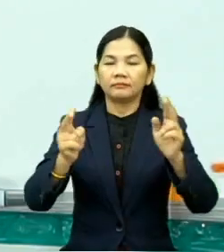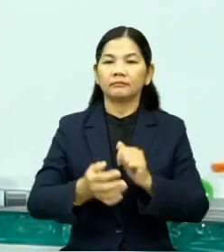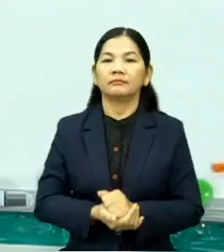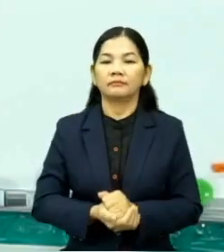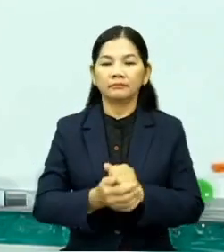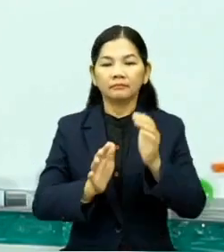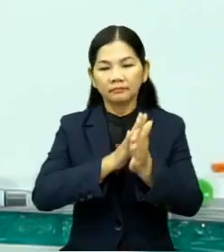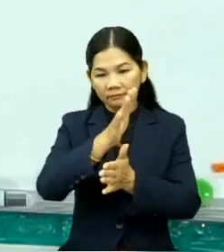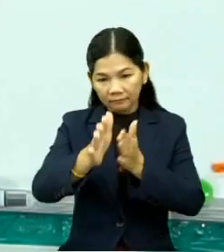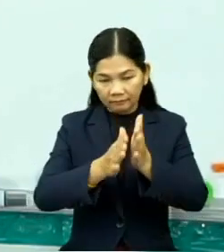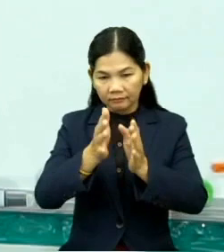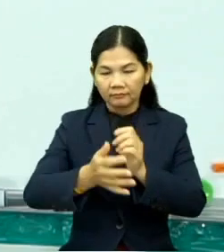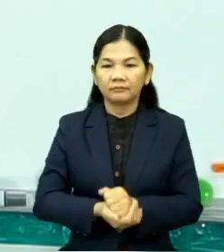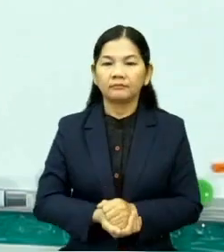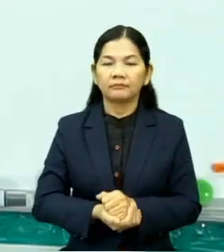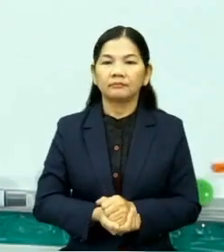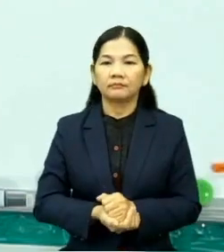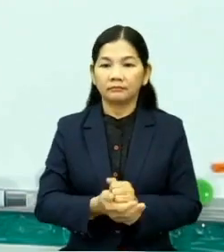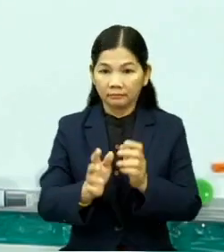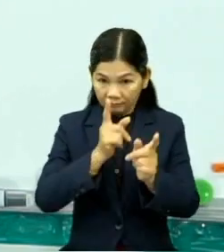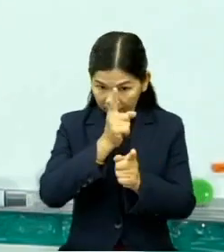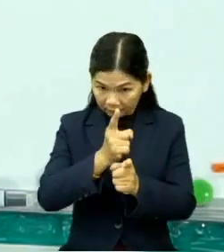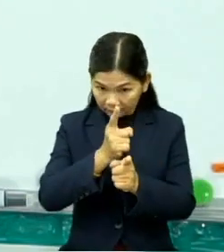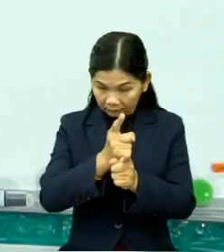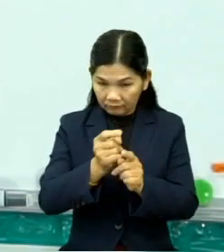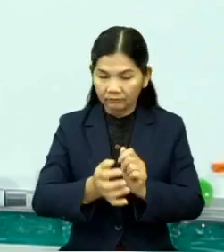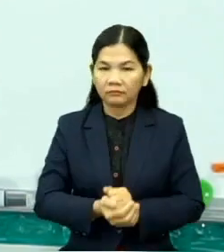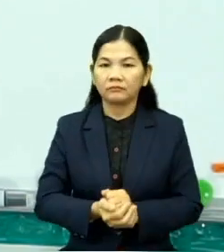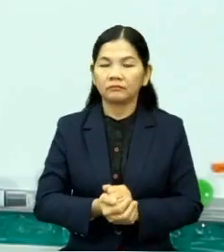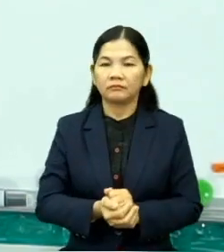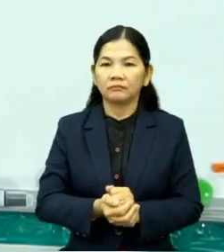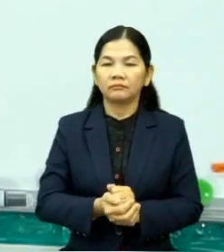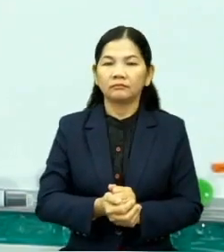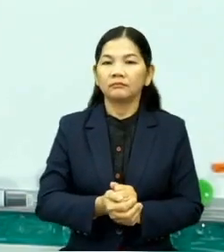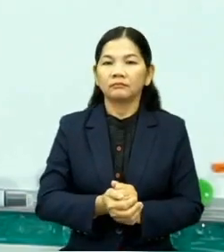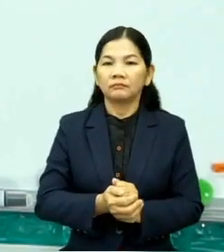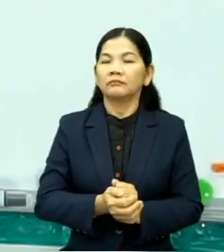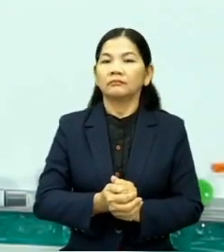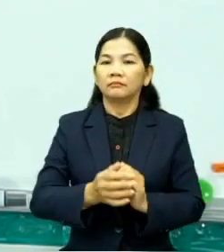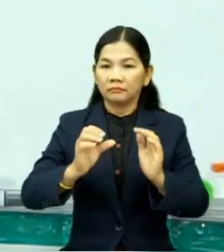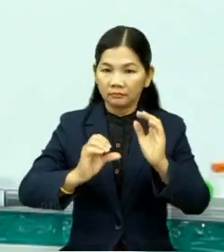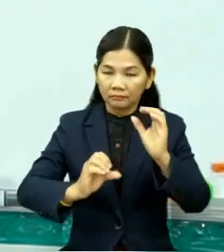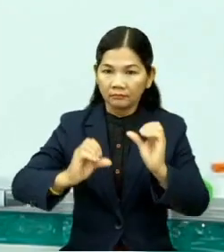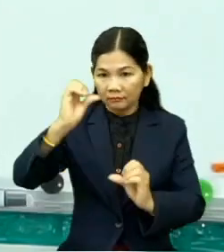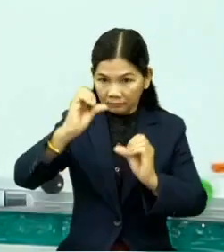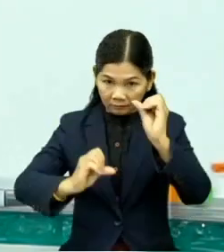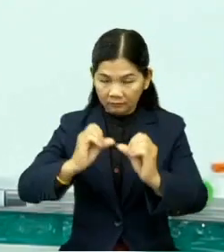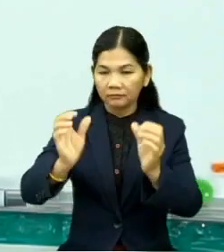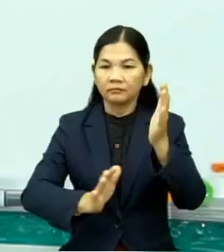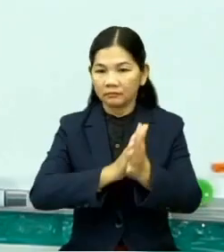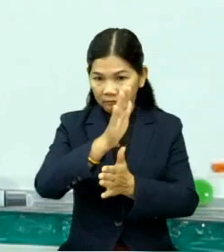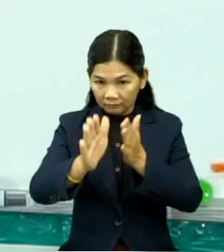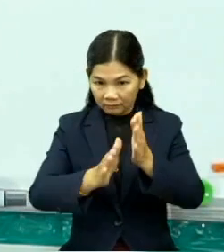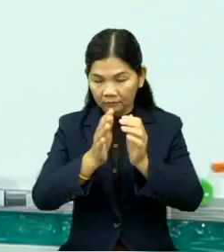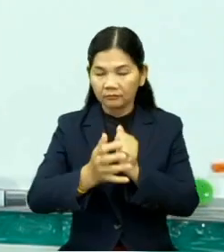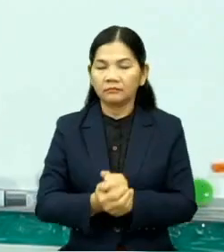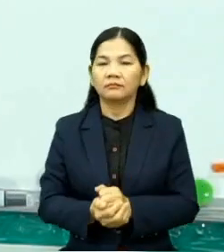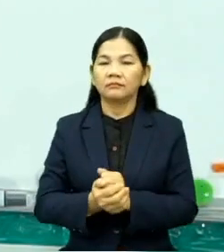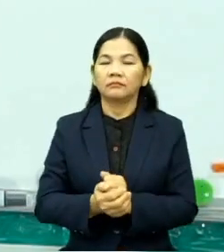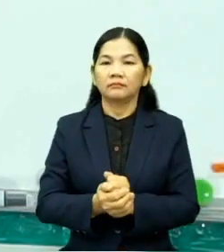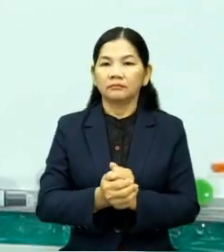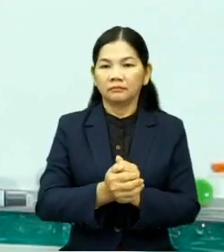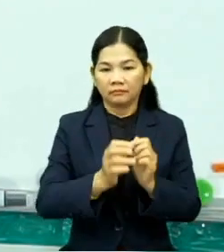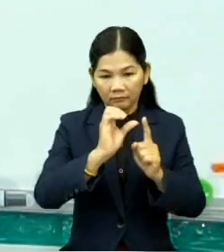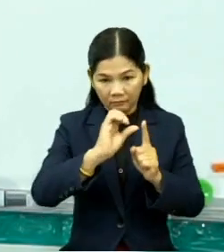កូនអានលឺលឺចាឲ្យអានបានត្រឹមត្រូវចាចេះលើកដាក់សំឡេងទៅតាមចាសញ្ញានីមួយនីមួយនៅក្នុង